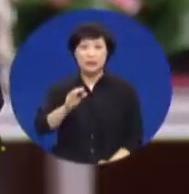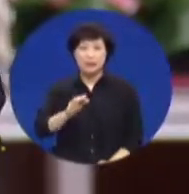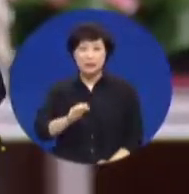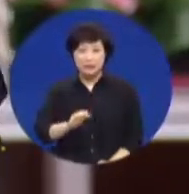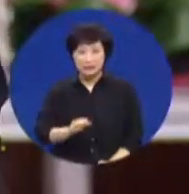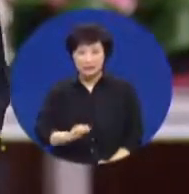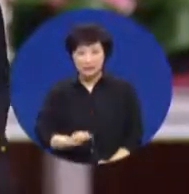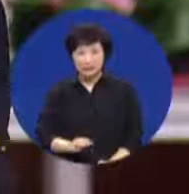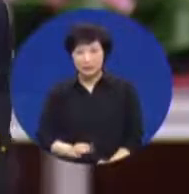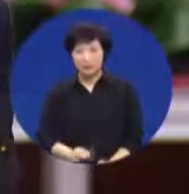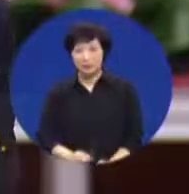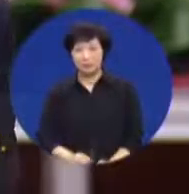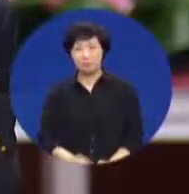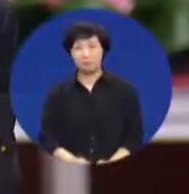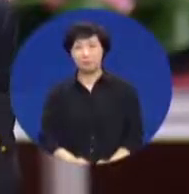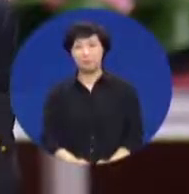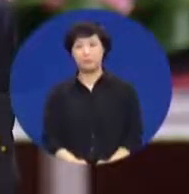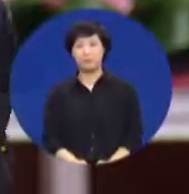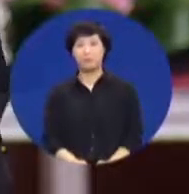것뿐일세